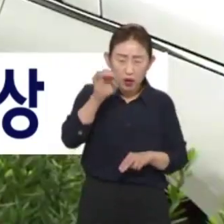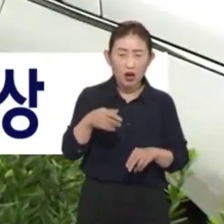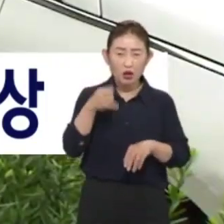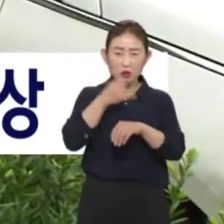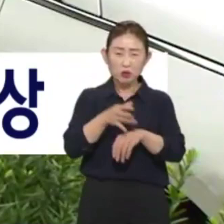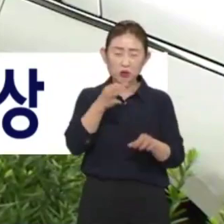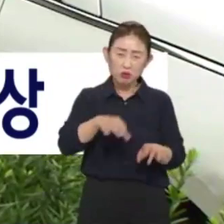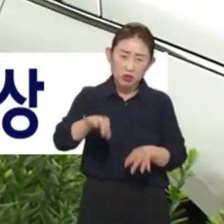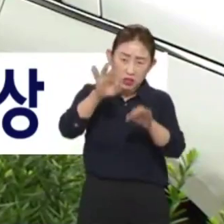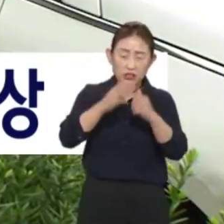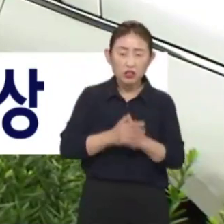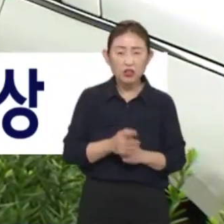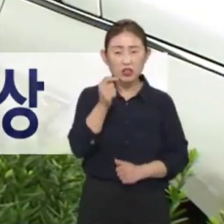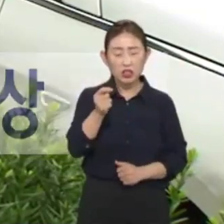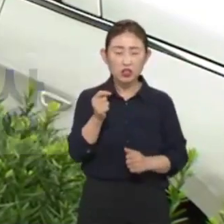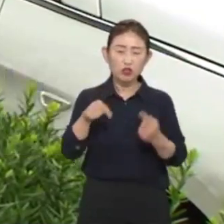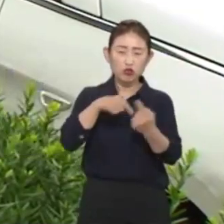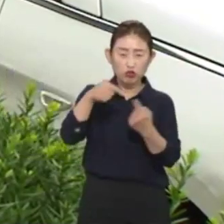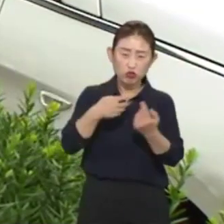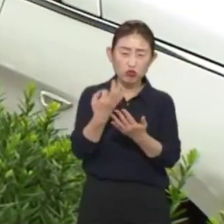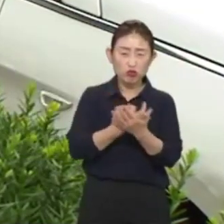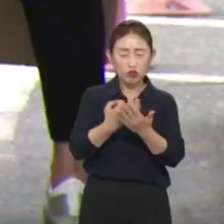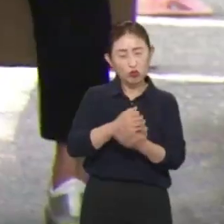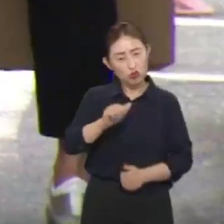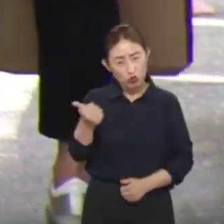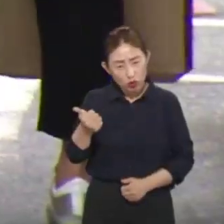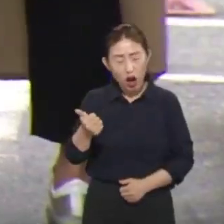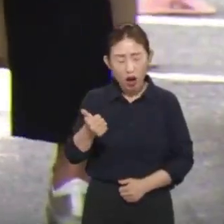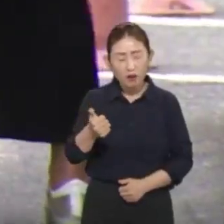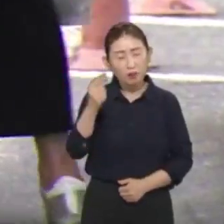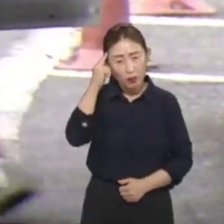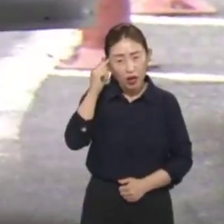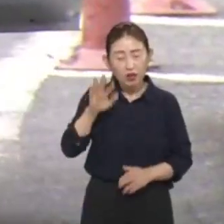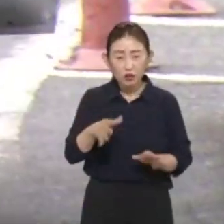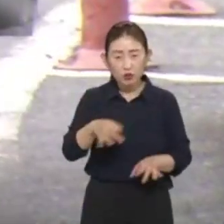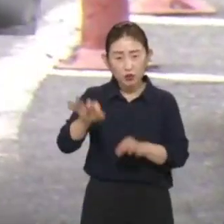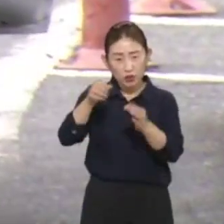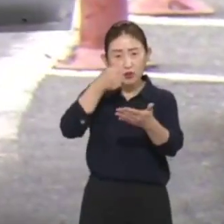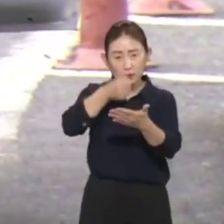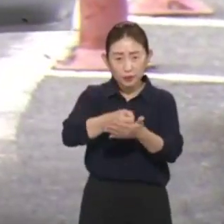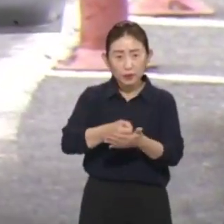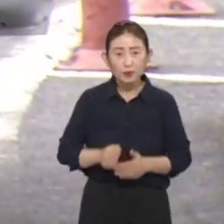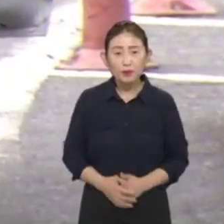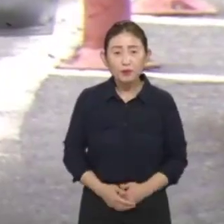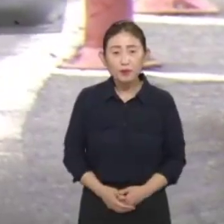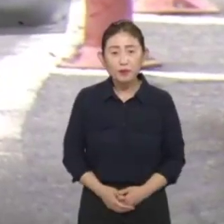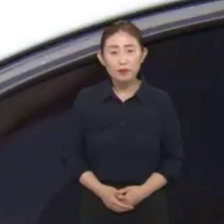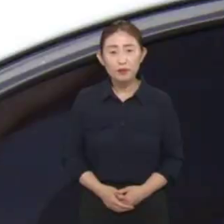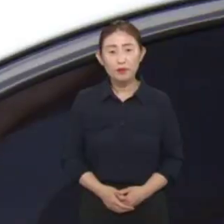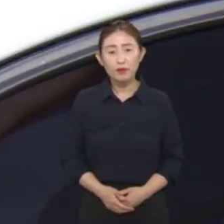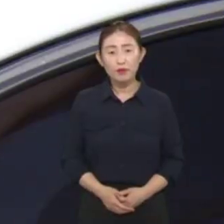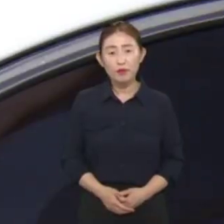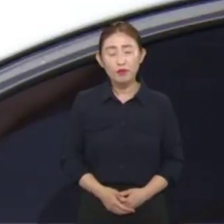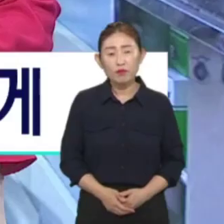등의 상승으로 택시업계 경영난이 가중된 상황을 고려해 이같이 결정했다고 밝혔습니다.